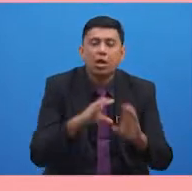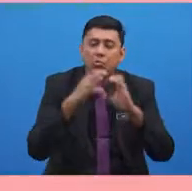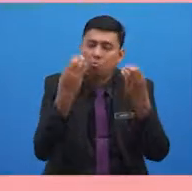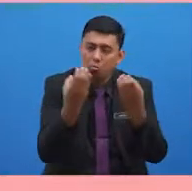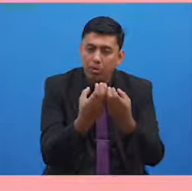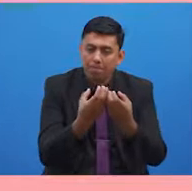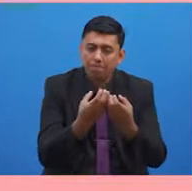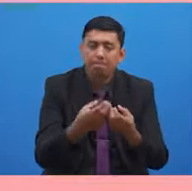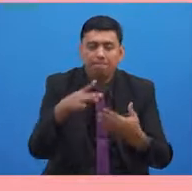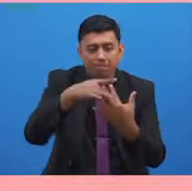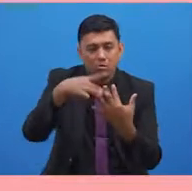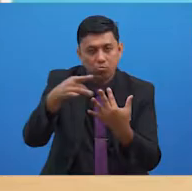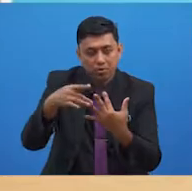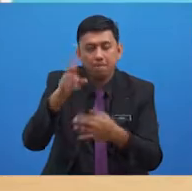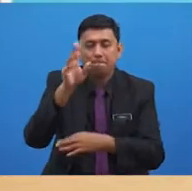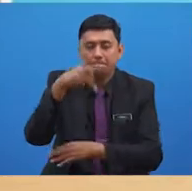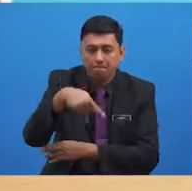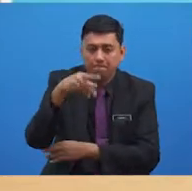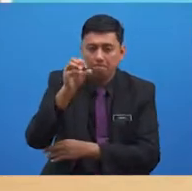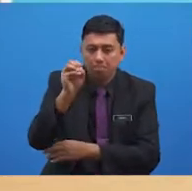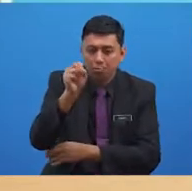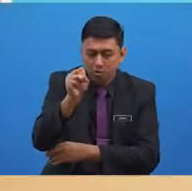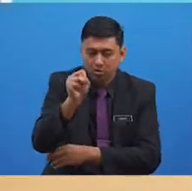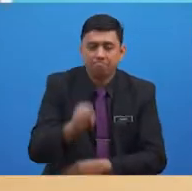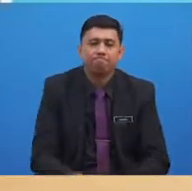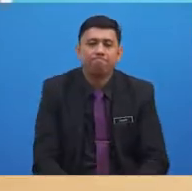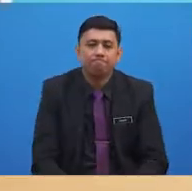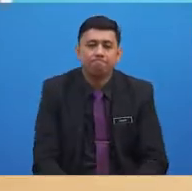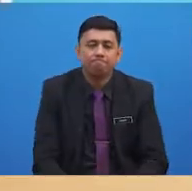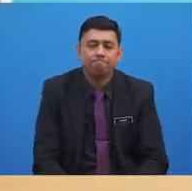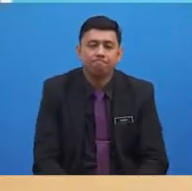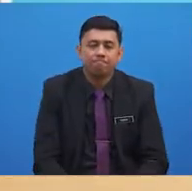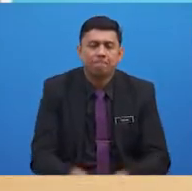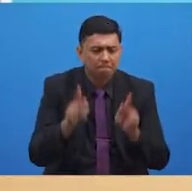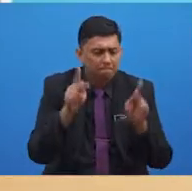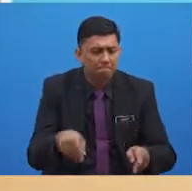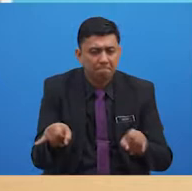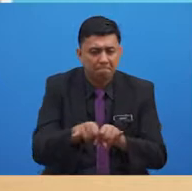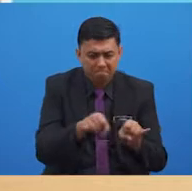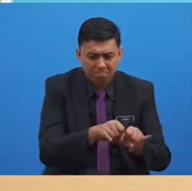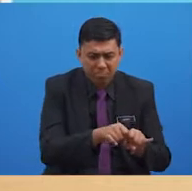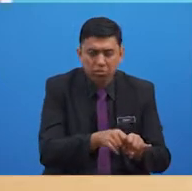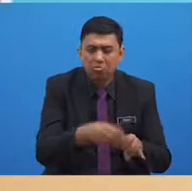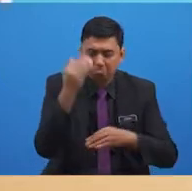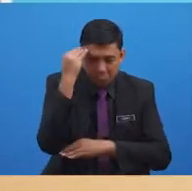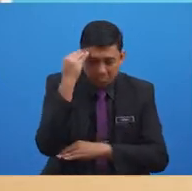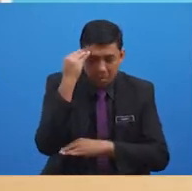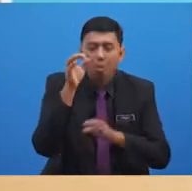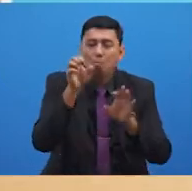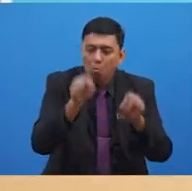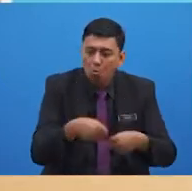sebagai pengundi pos. Untuk pengetahuan para pelajar juga, seseorang itu boleh